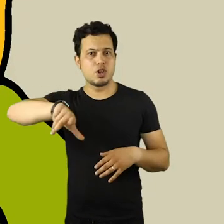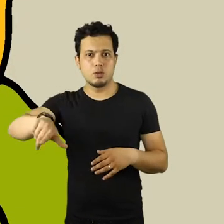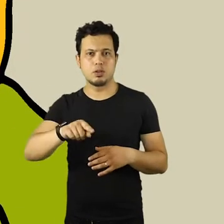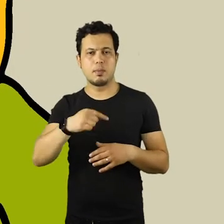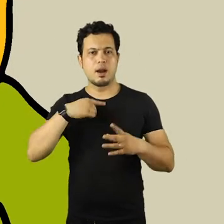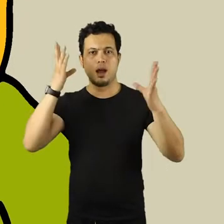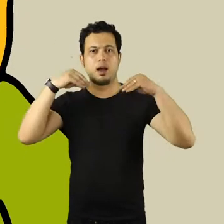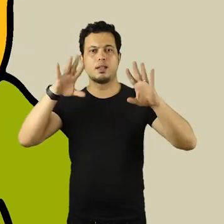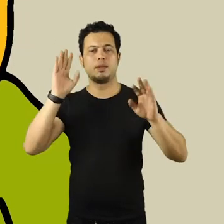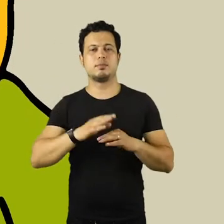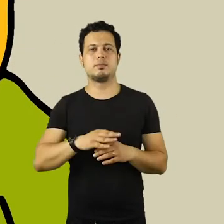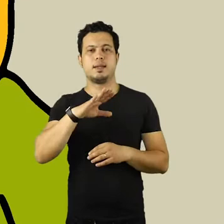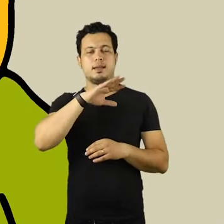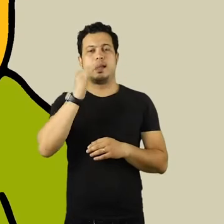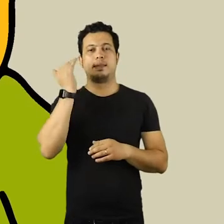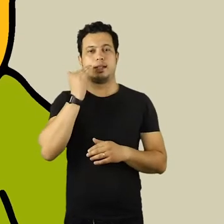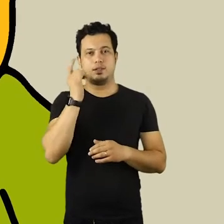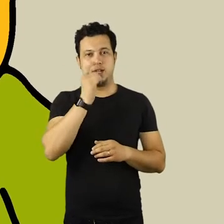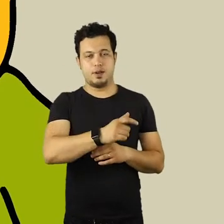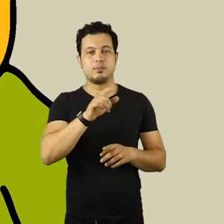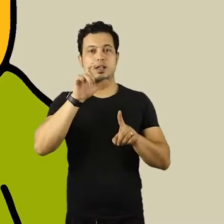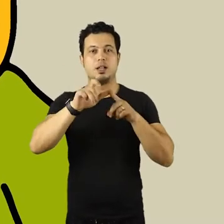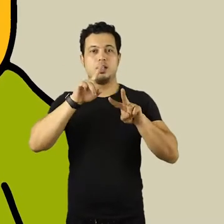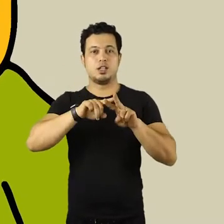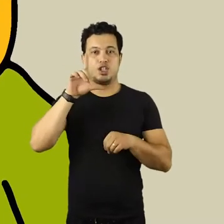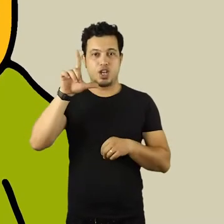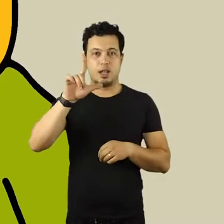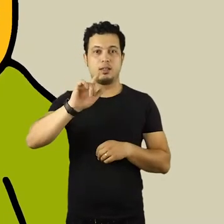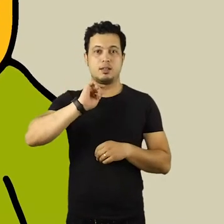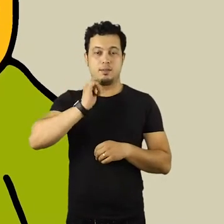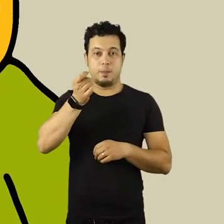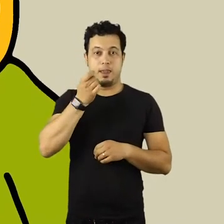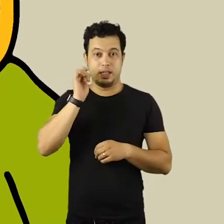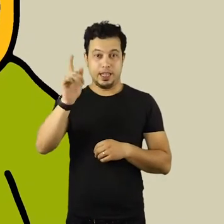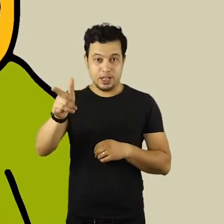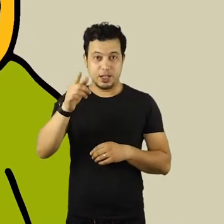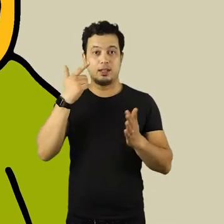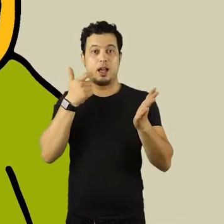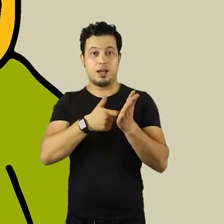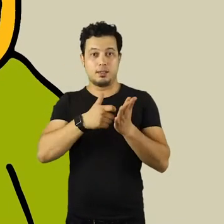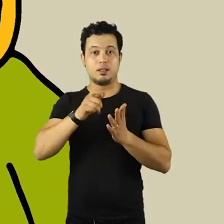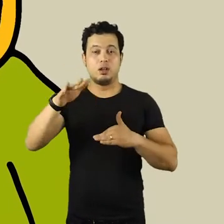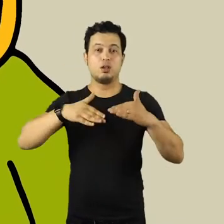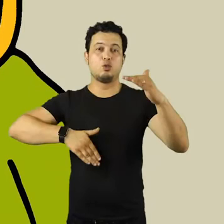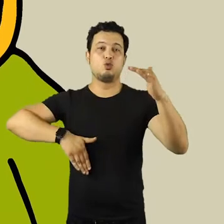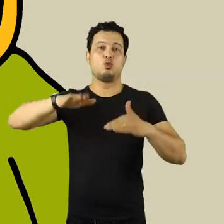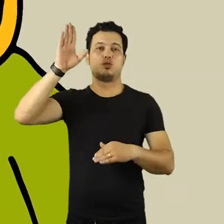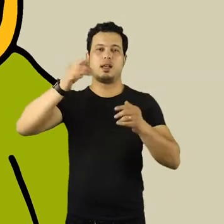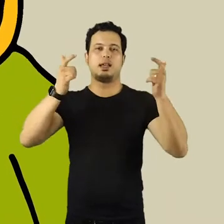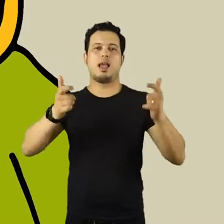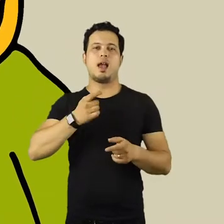Yok yavrucuğum, Çal ilçenin adı. Çal yüksek yer demek. Oralar yayla